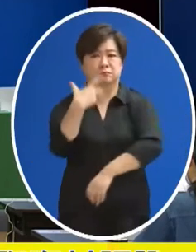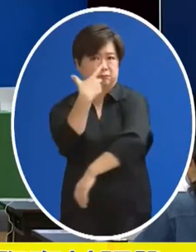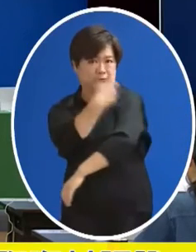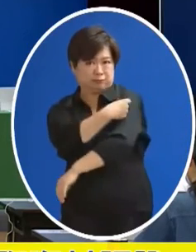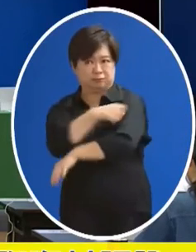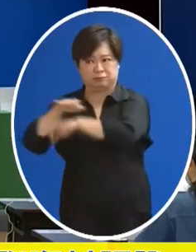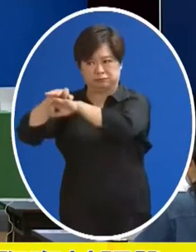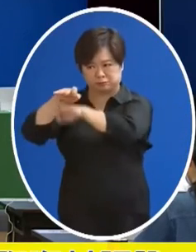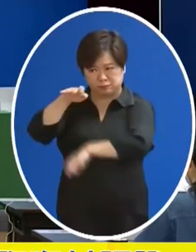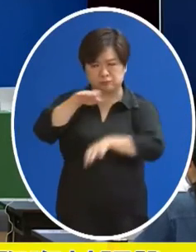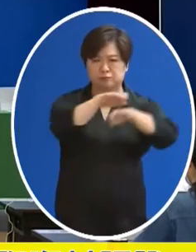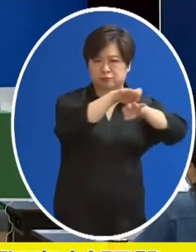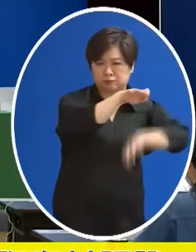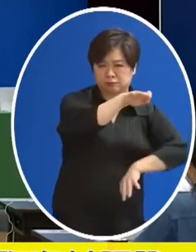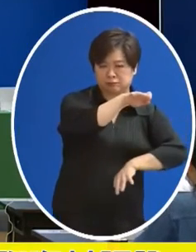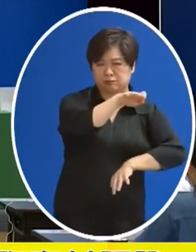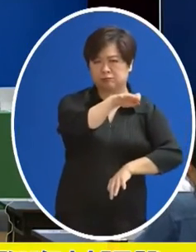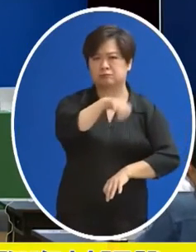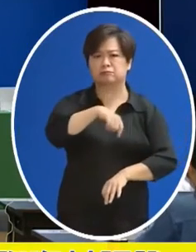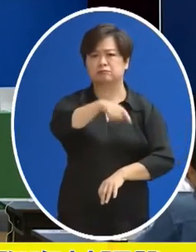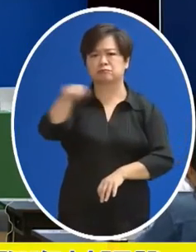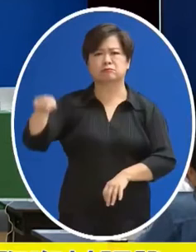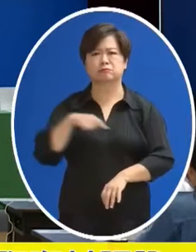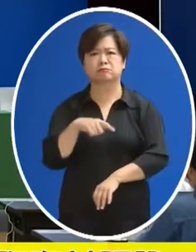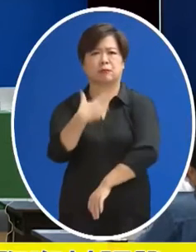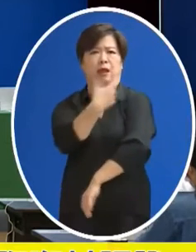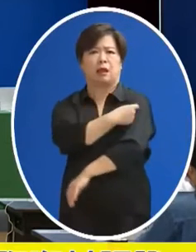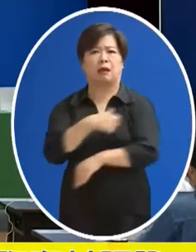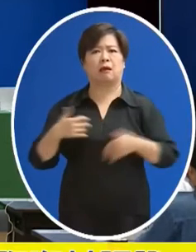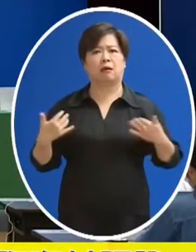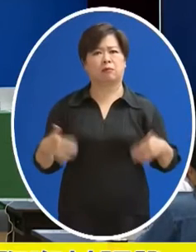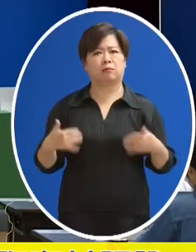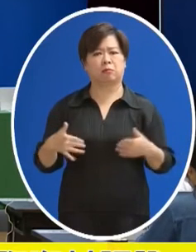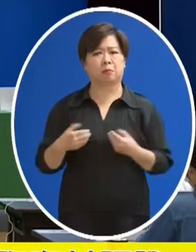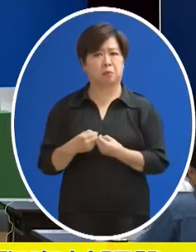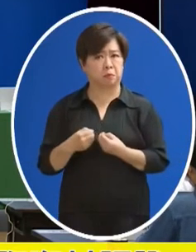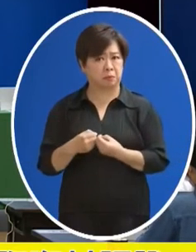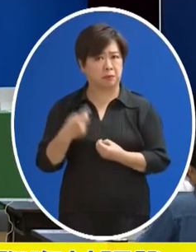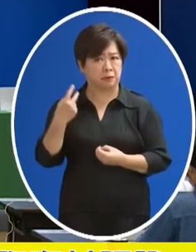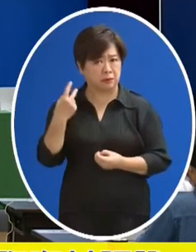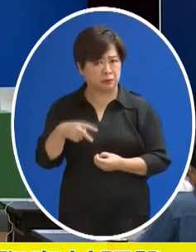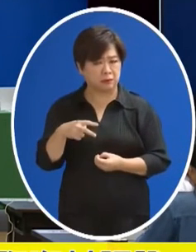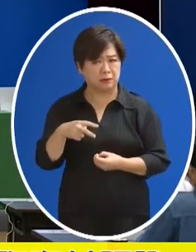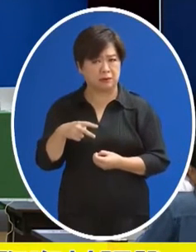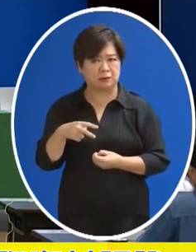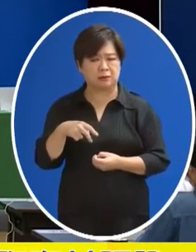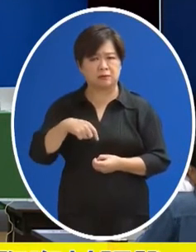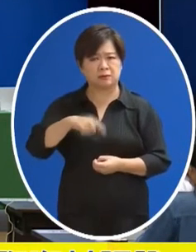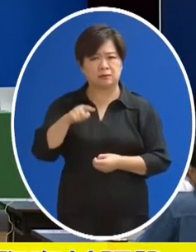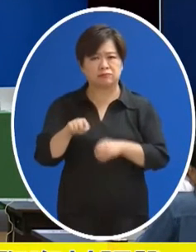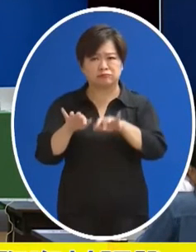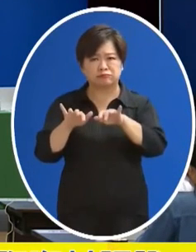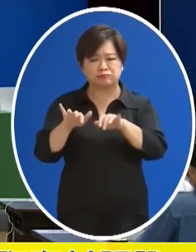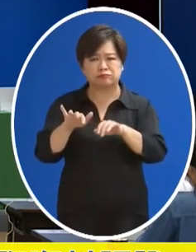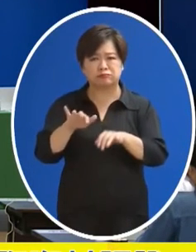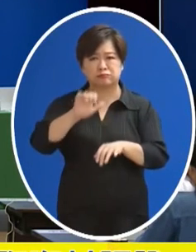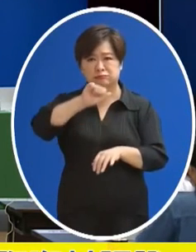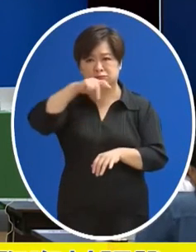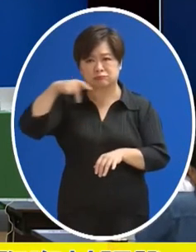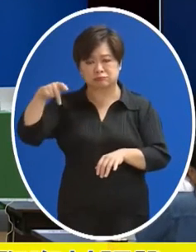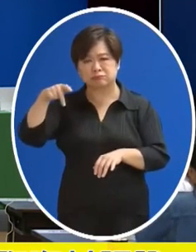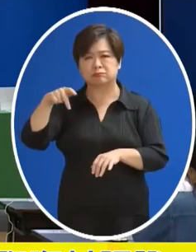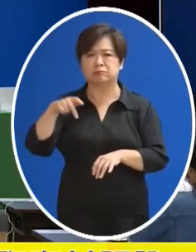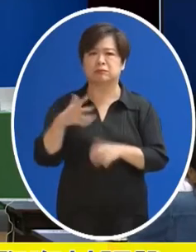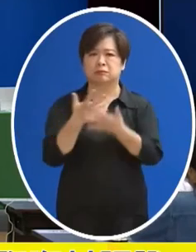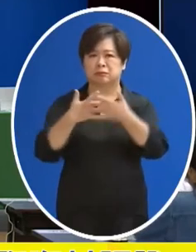为止这些造册的人员他们还没有去接种的话，那他们还需要到唐凤的预约系统上来做预